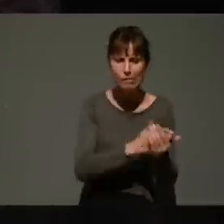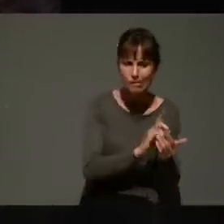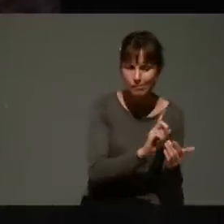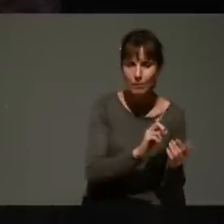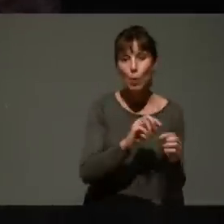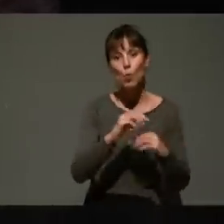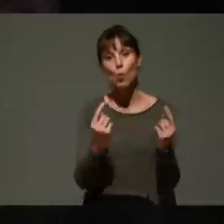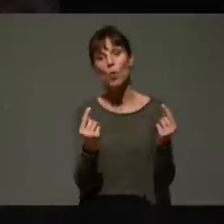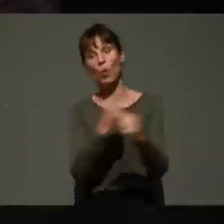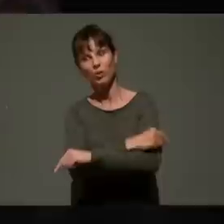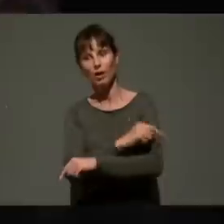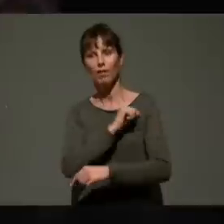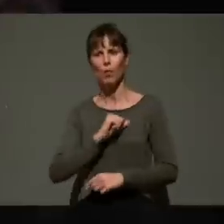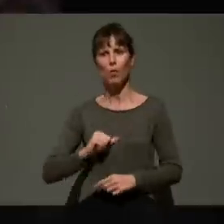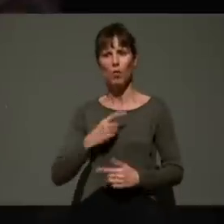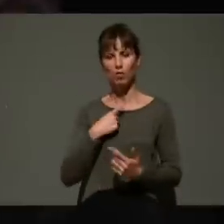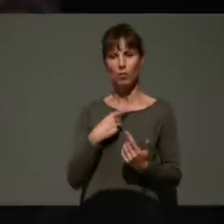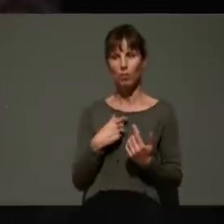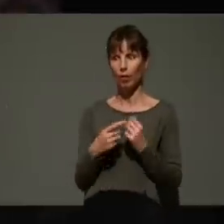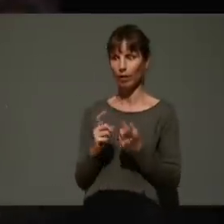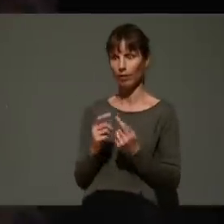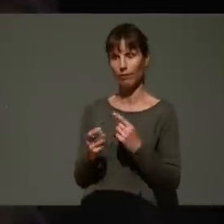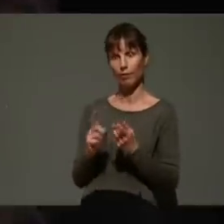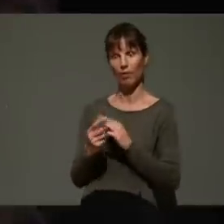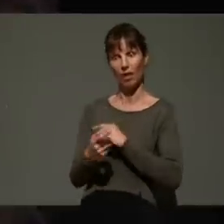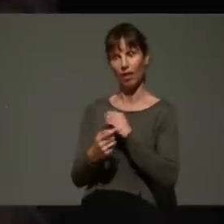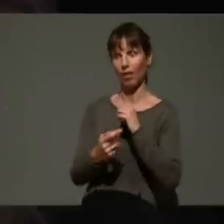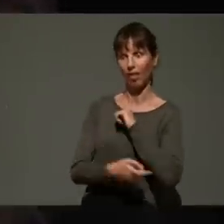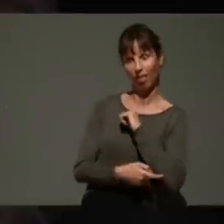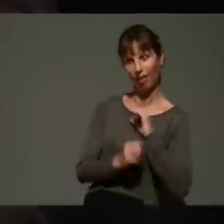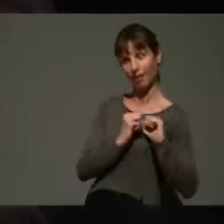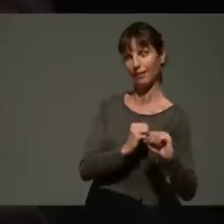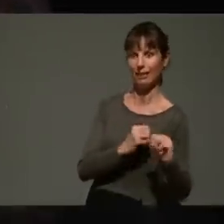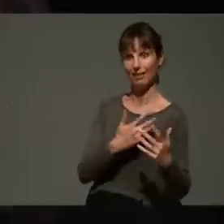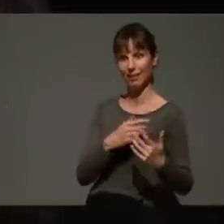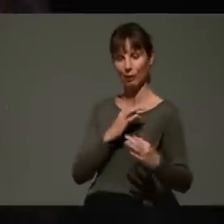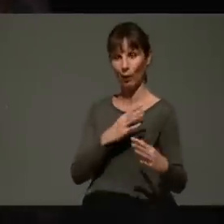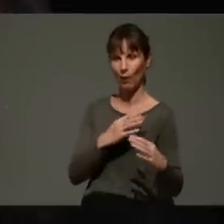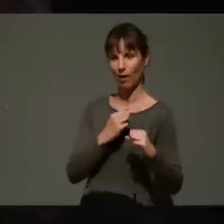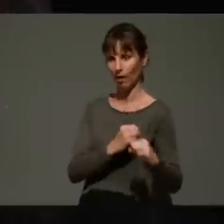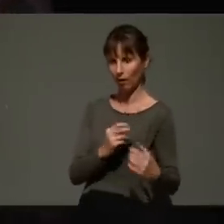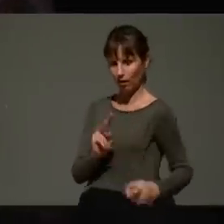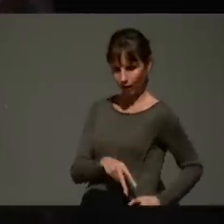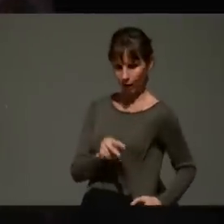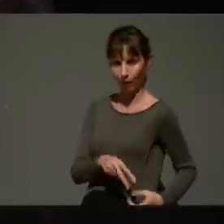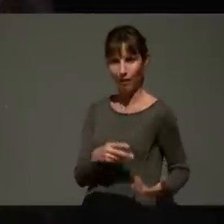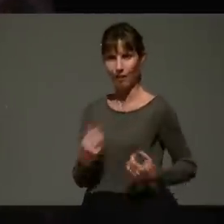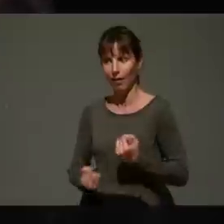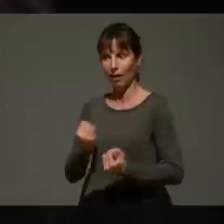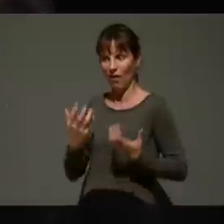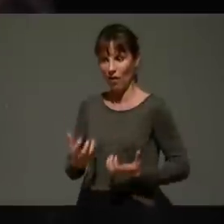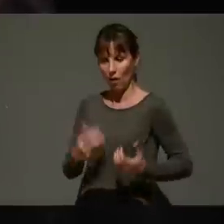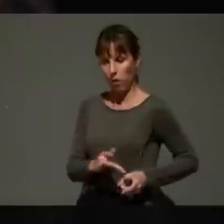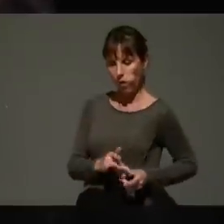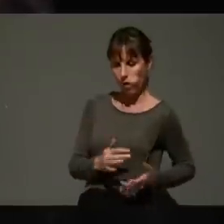ça peut devenir, disons, une forme d'addiction, là aussi, aux appareils connectés, et donc de vouloir absolument,